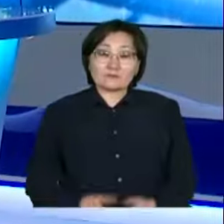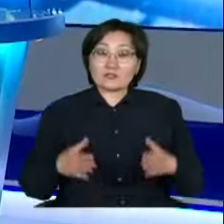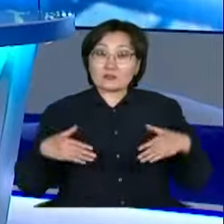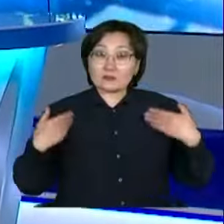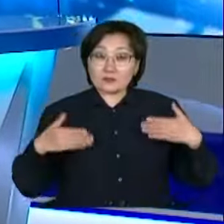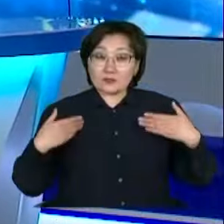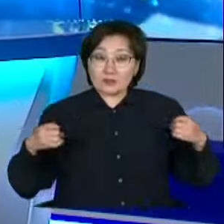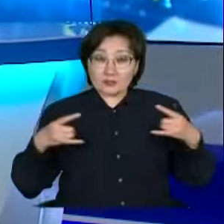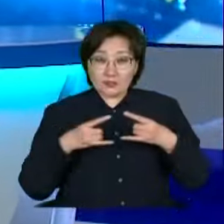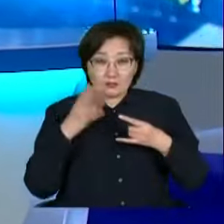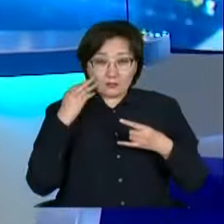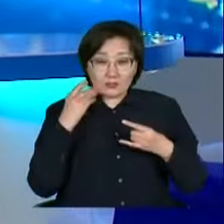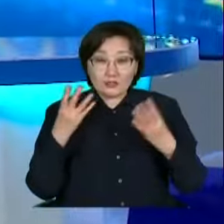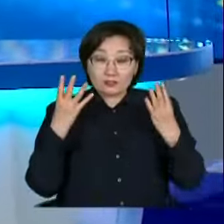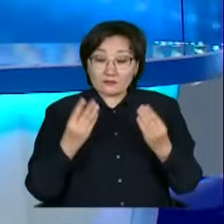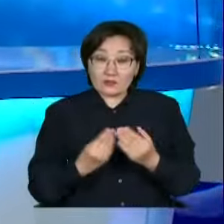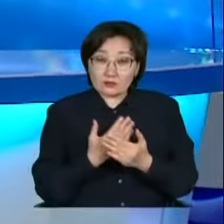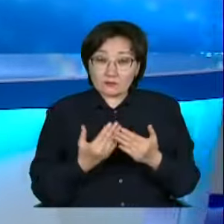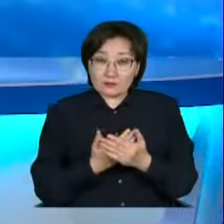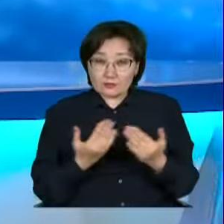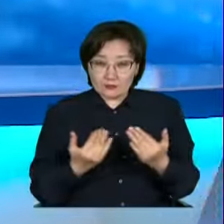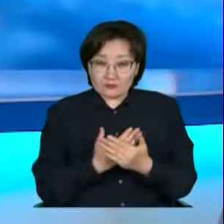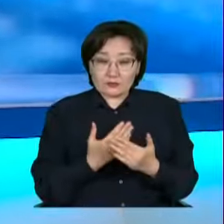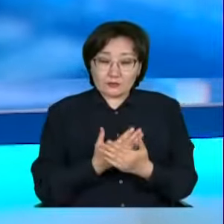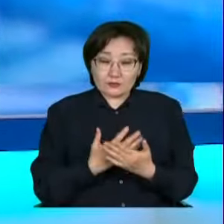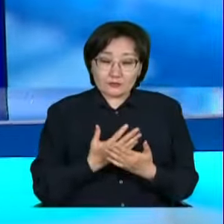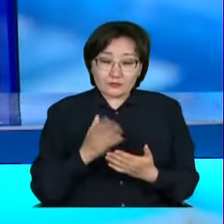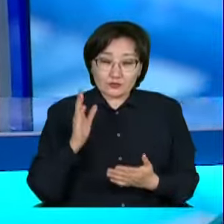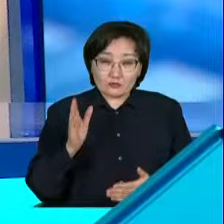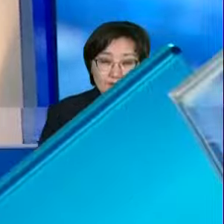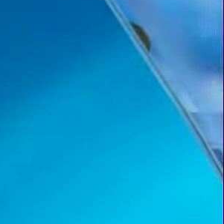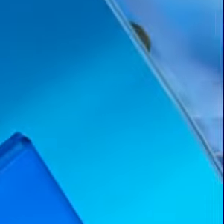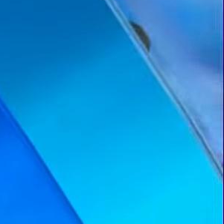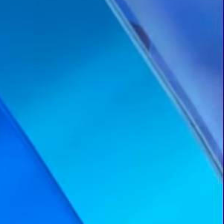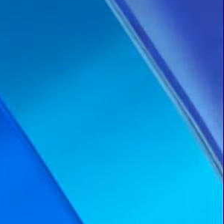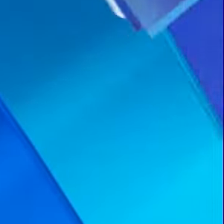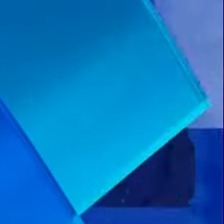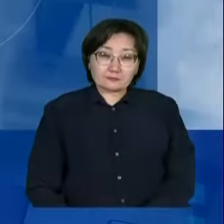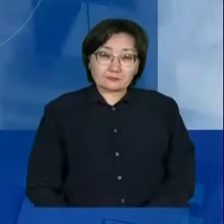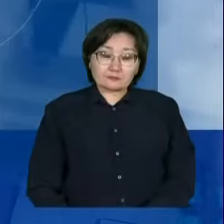Добрый день. С новостями к этому часу Алия Абитова. Коротко о главных событиях дня.